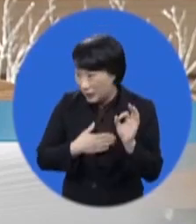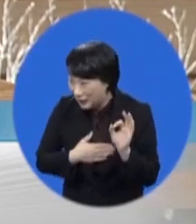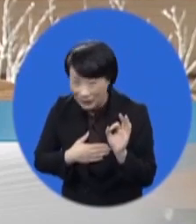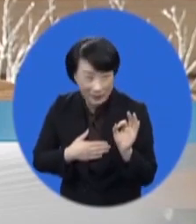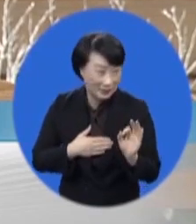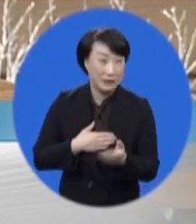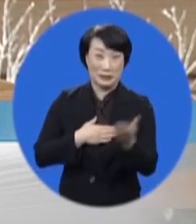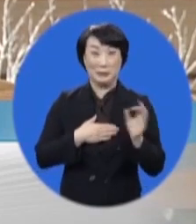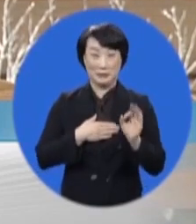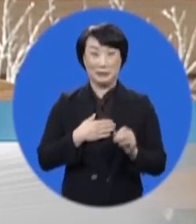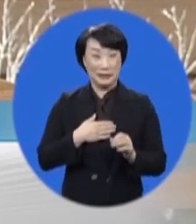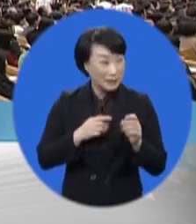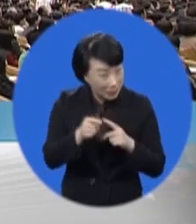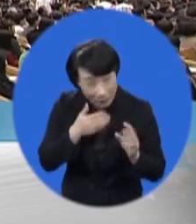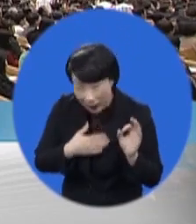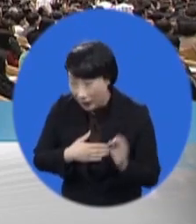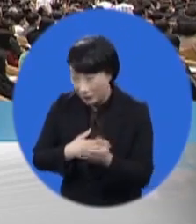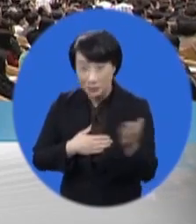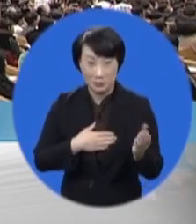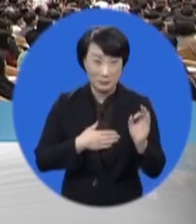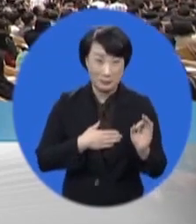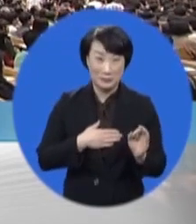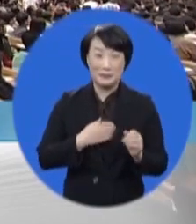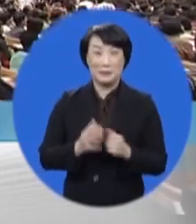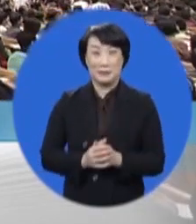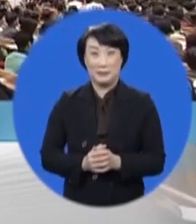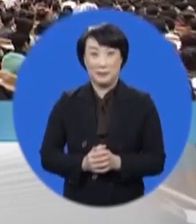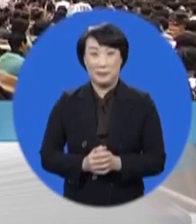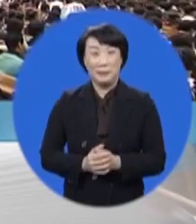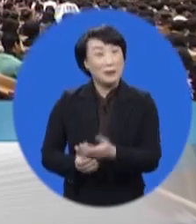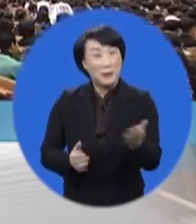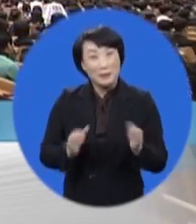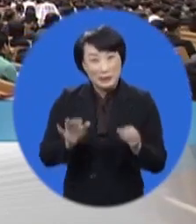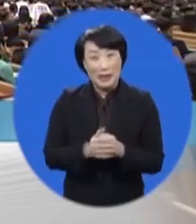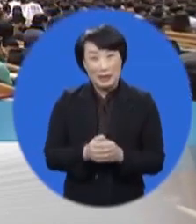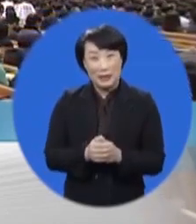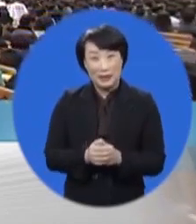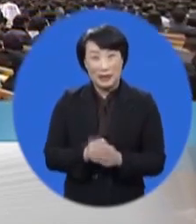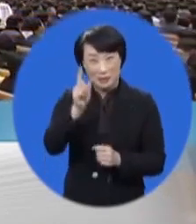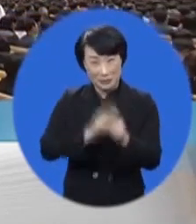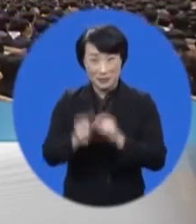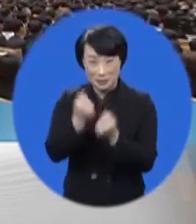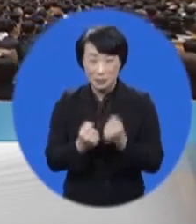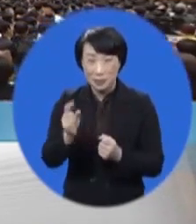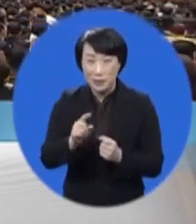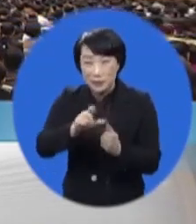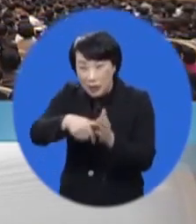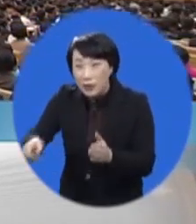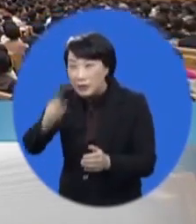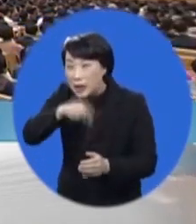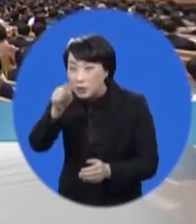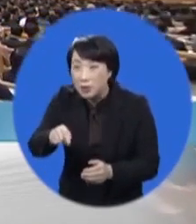알아들어요? 이해가 됩니까? 예, 다시 말하면, 예, 세월의